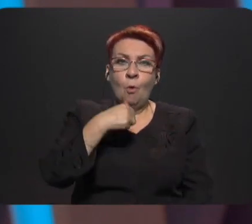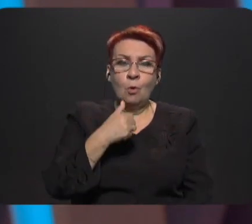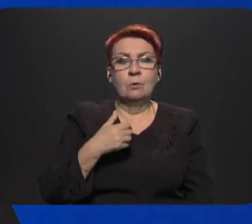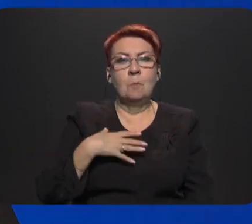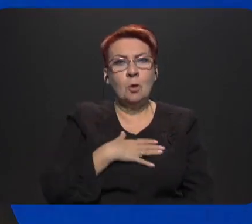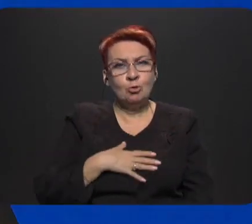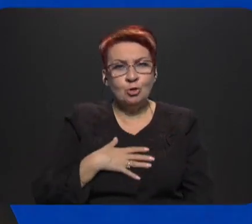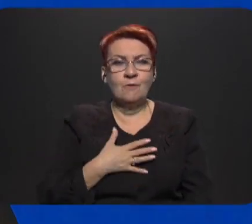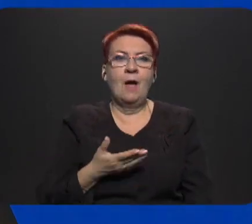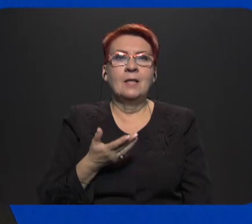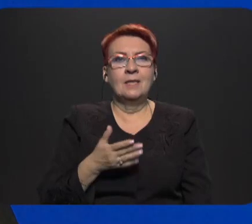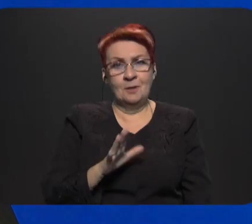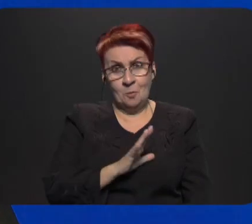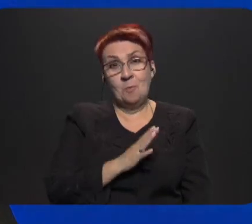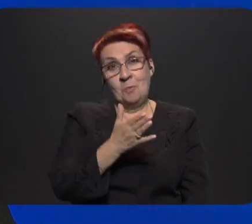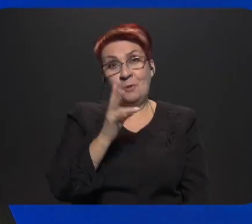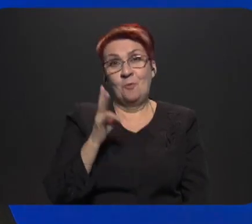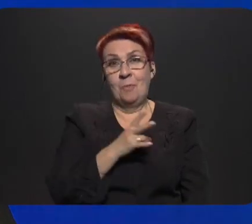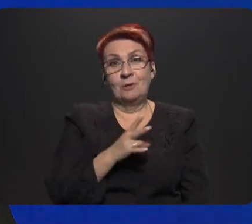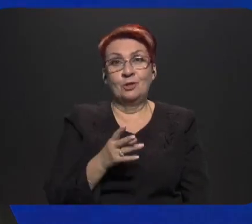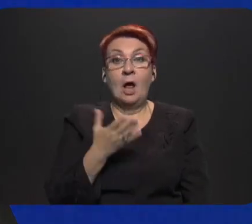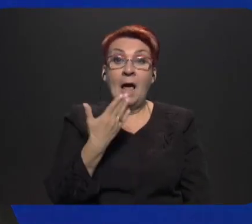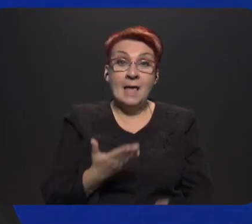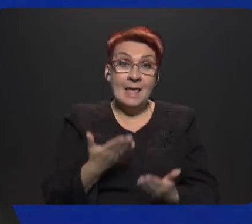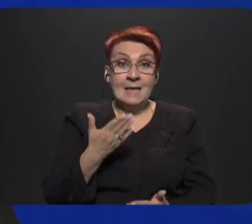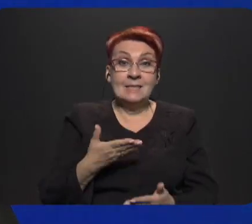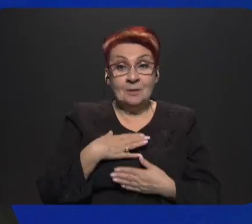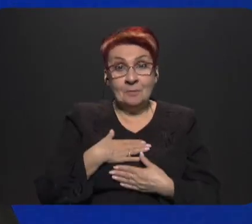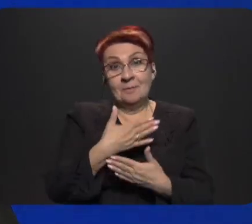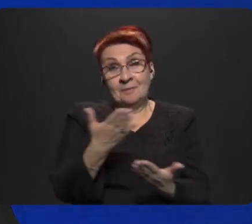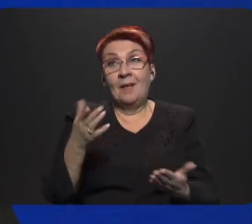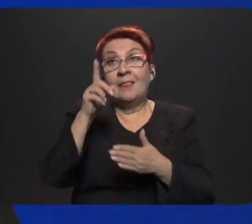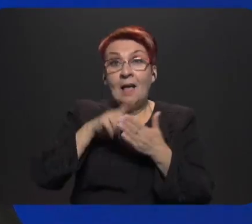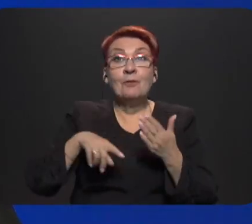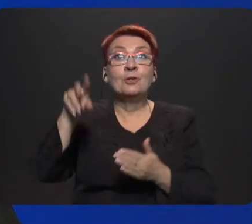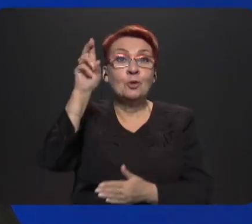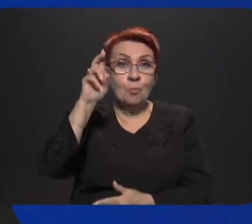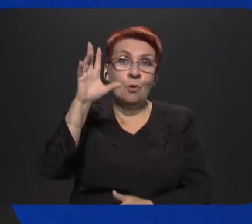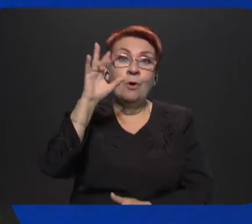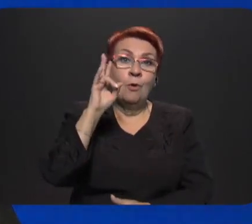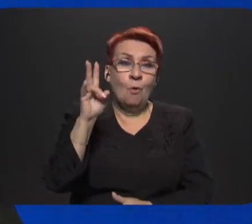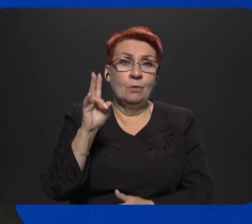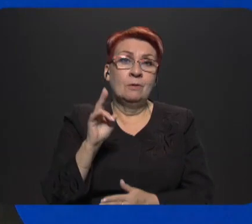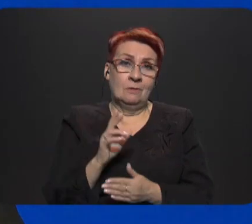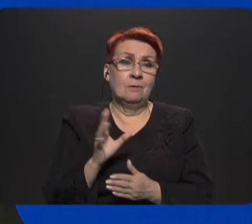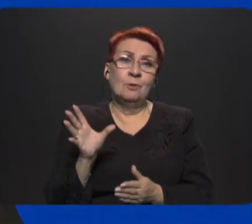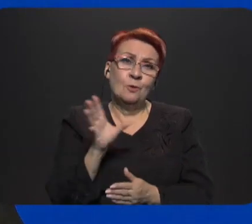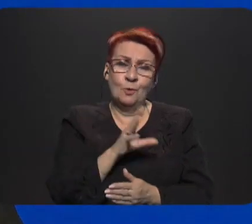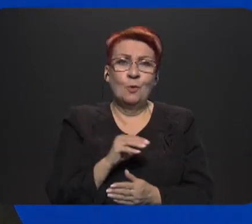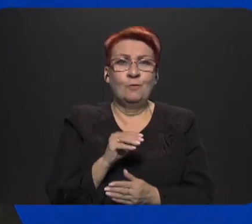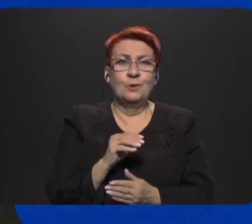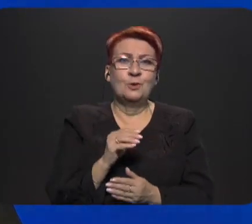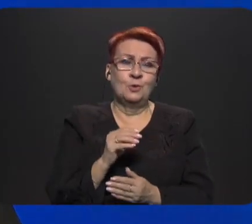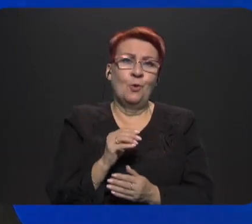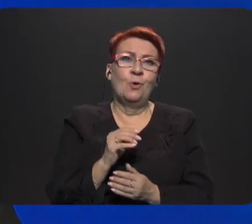всего. Потому что если доверишься Богу, то Он действительно все и управит.